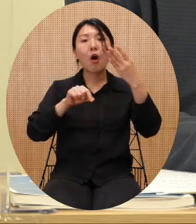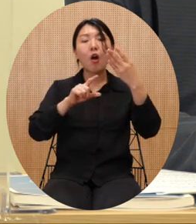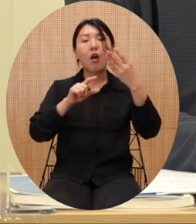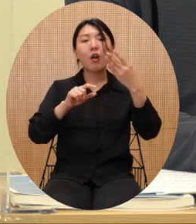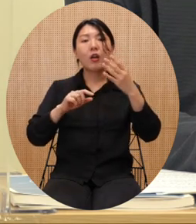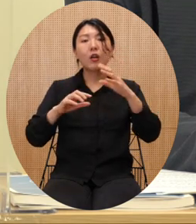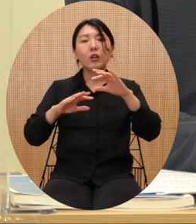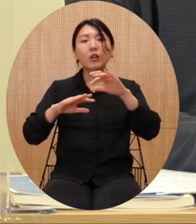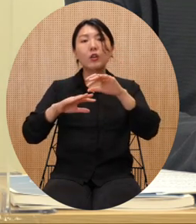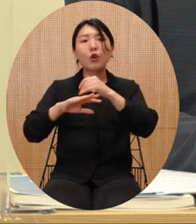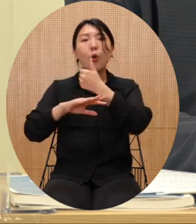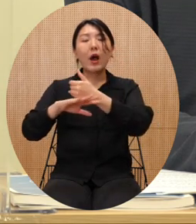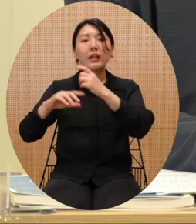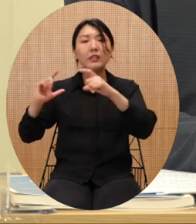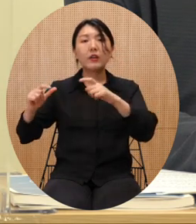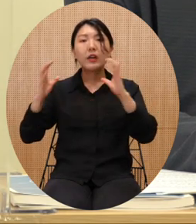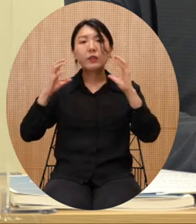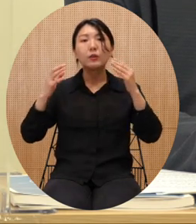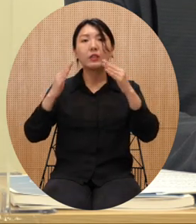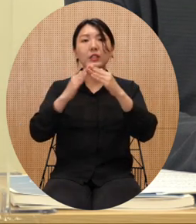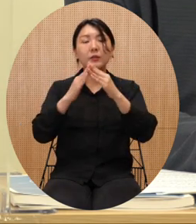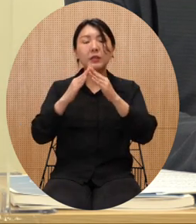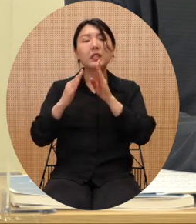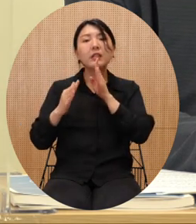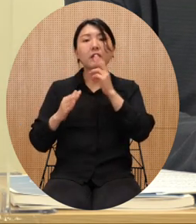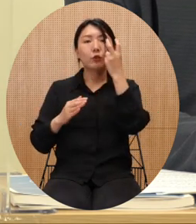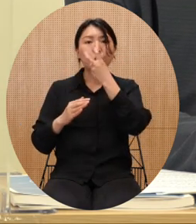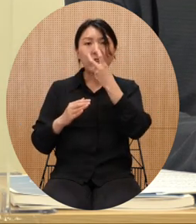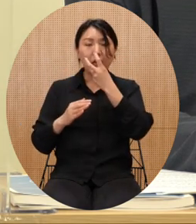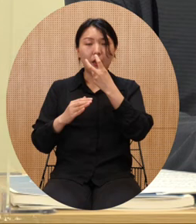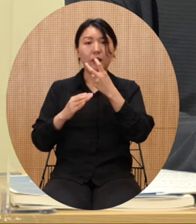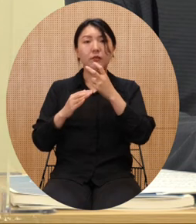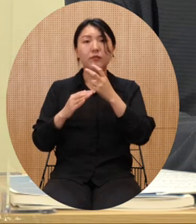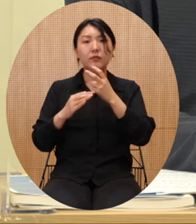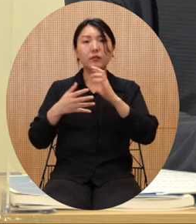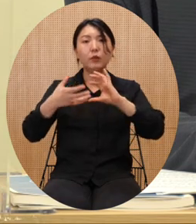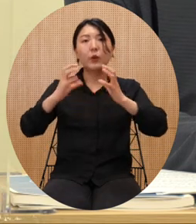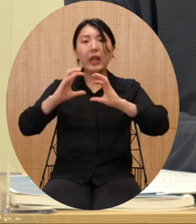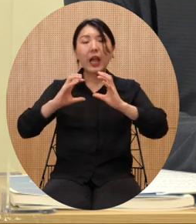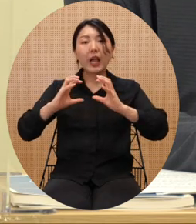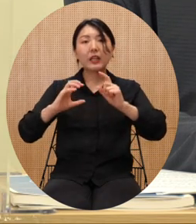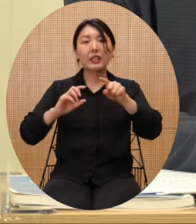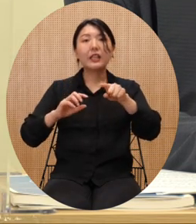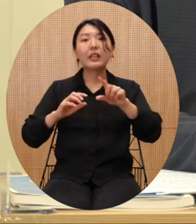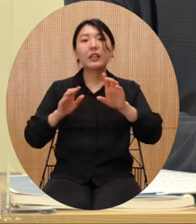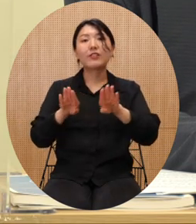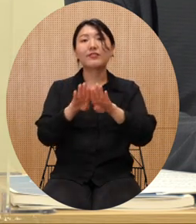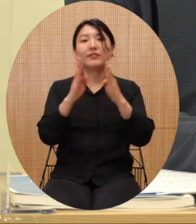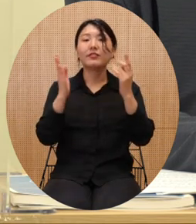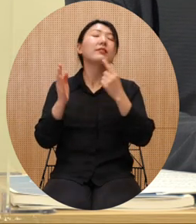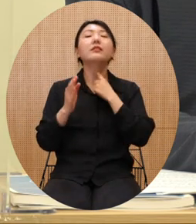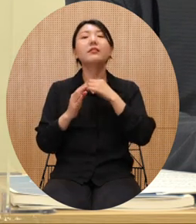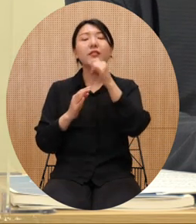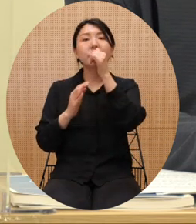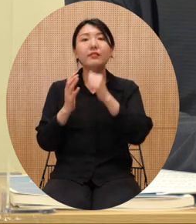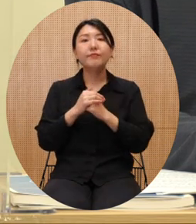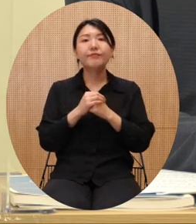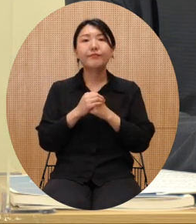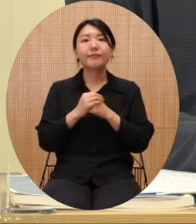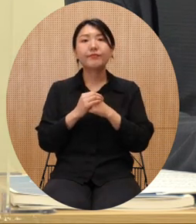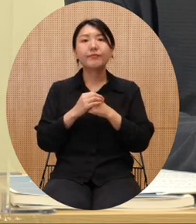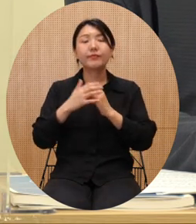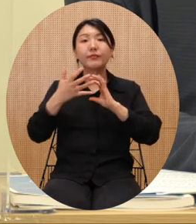4월에 정원 지역 아동 주거 실태 조사를 해서 토론회를 그때 개최를